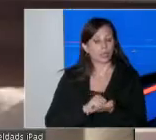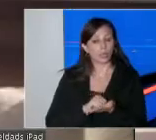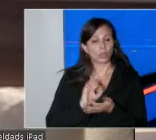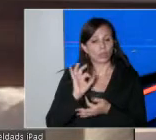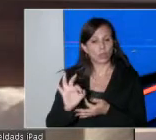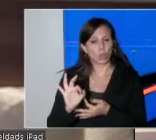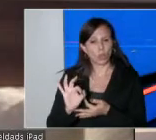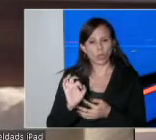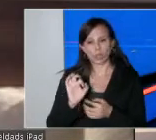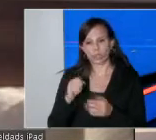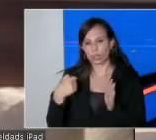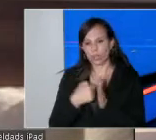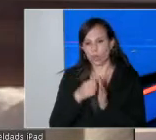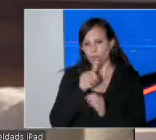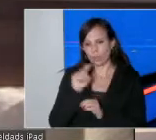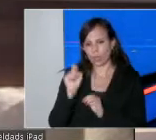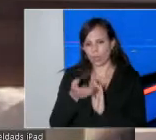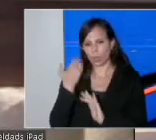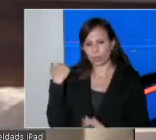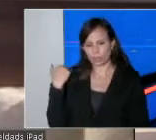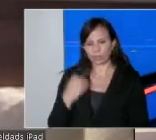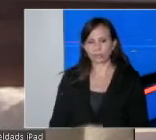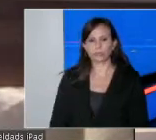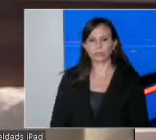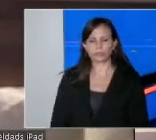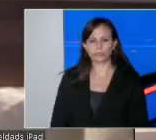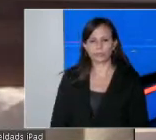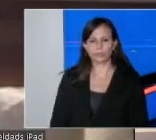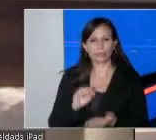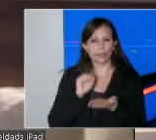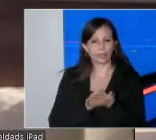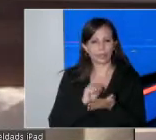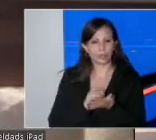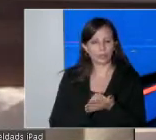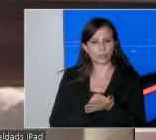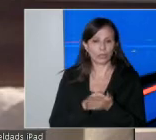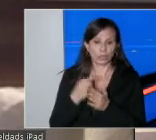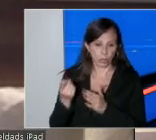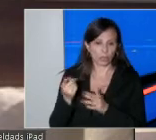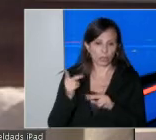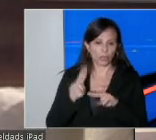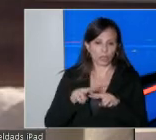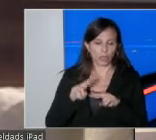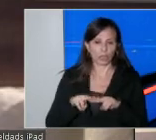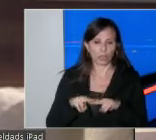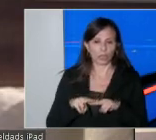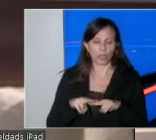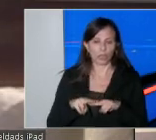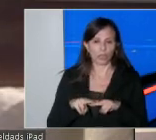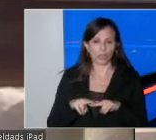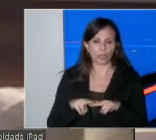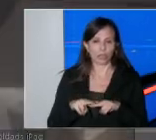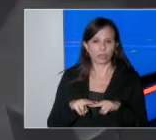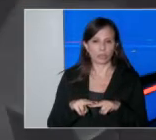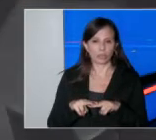שם בסוף המאה הקודמת, בעיתון שמרני, בעיתון לפיגרו, ואחר כך הוא עלה על